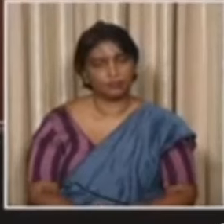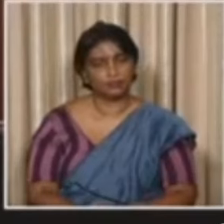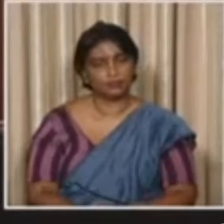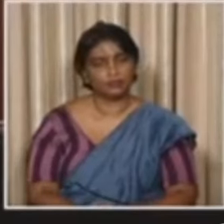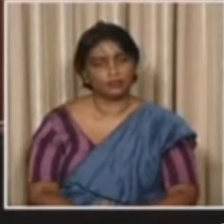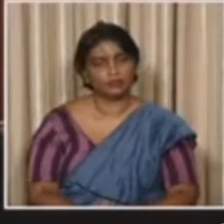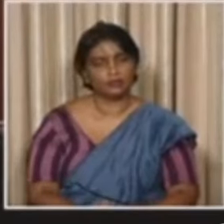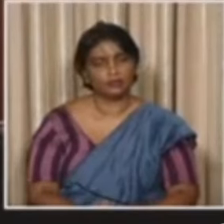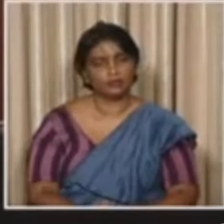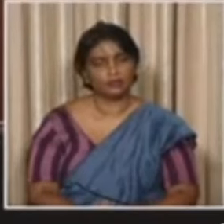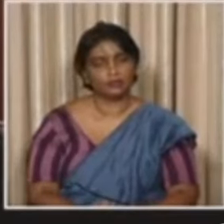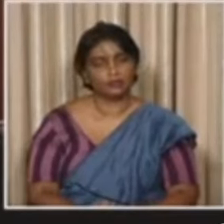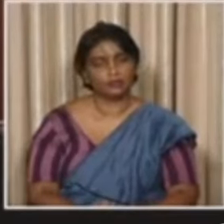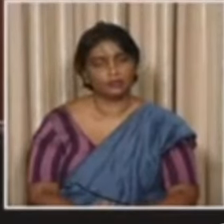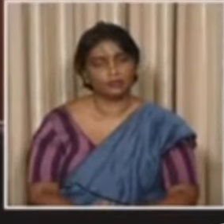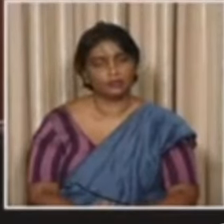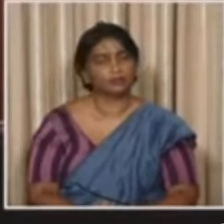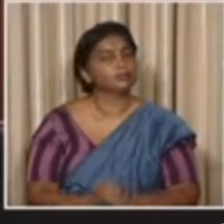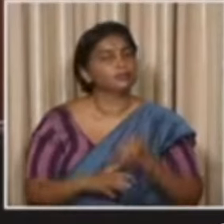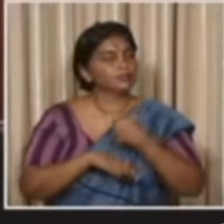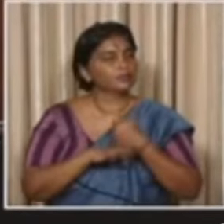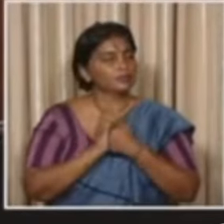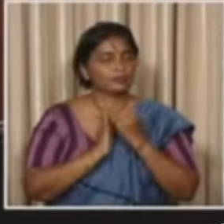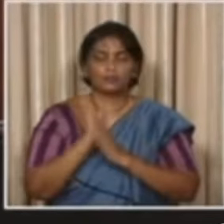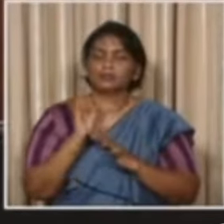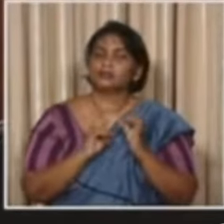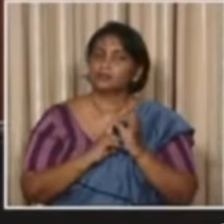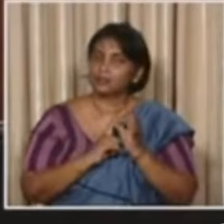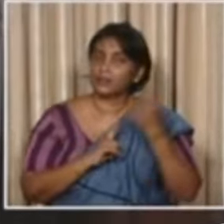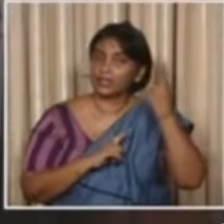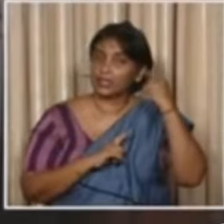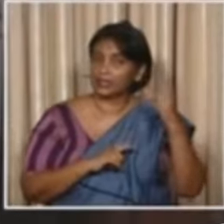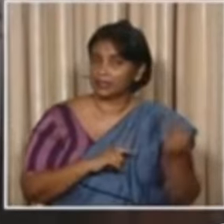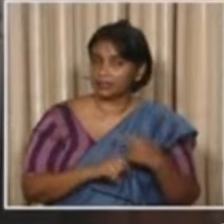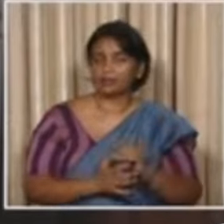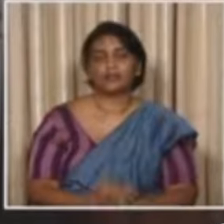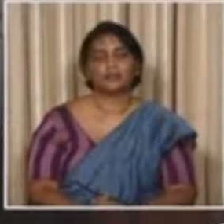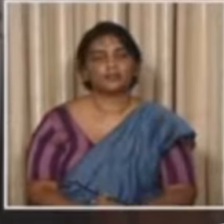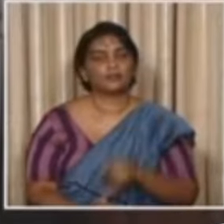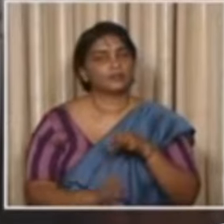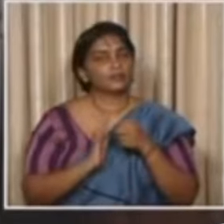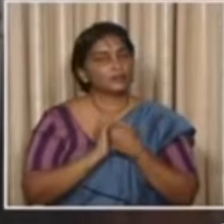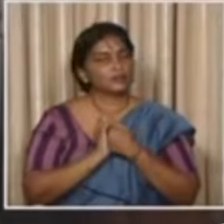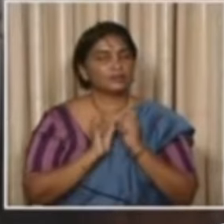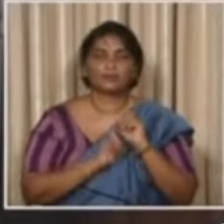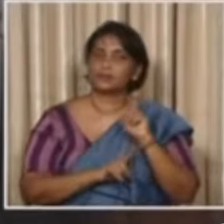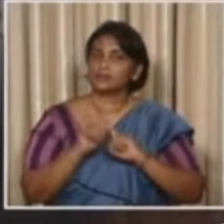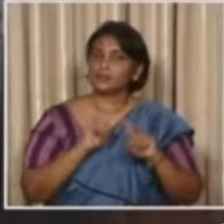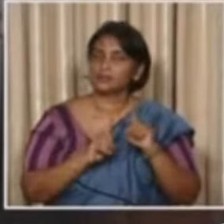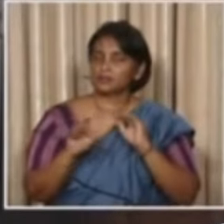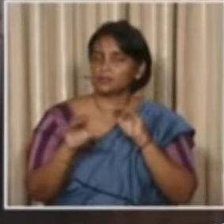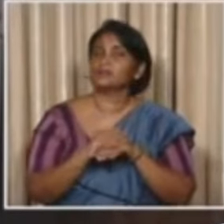ගරු මූලාසනාරූඪ මන්ත්‍රීතුමනි, ඊයේ දිනේදී මේ උත්තරීතර පාර්ලිමේන්තුව